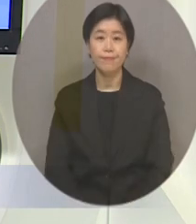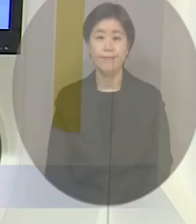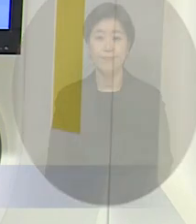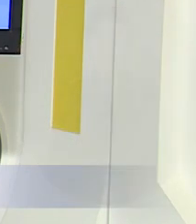있습니다